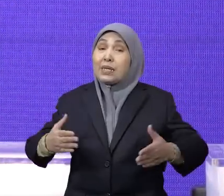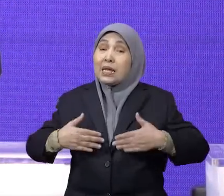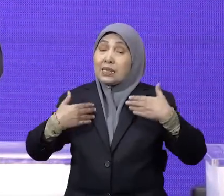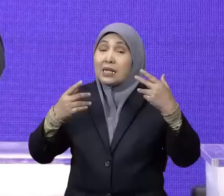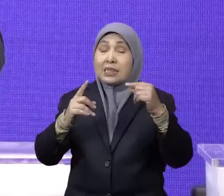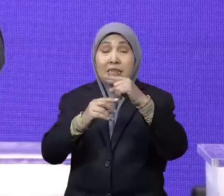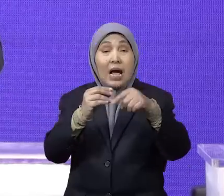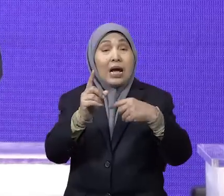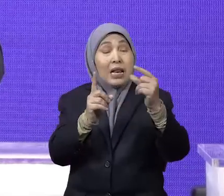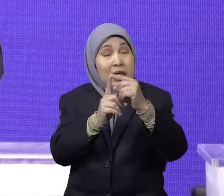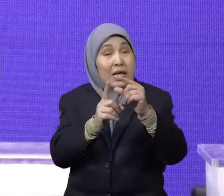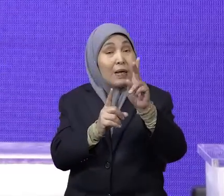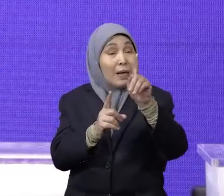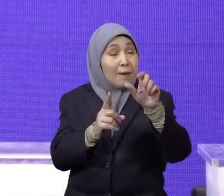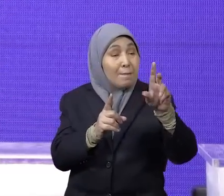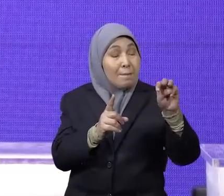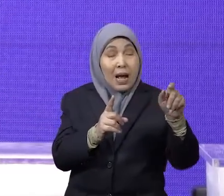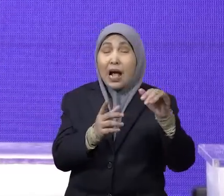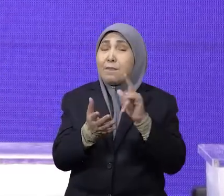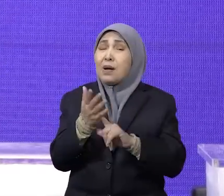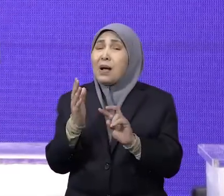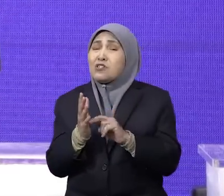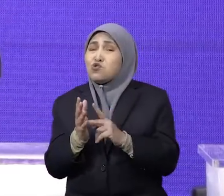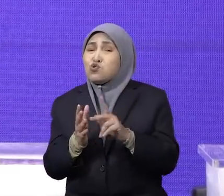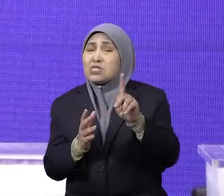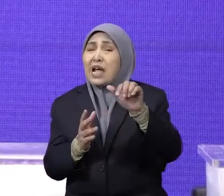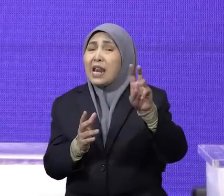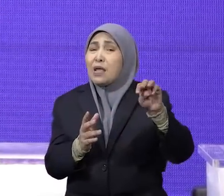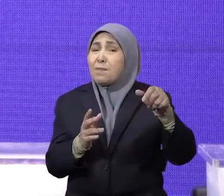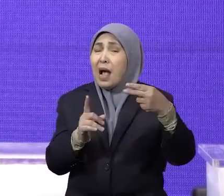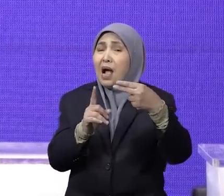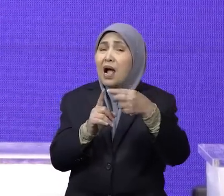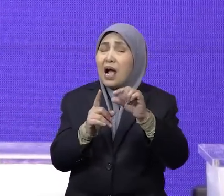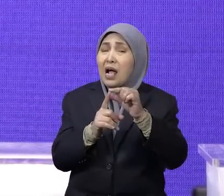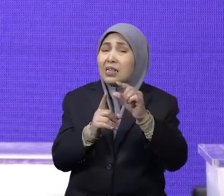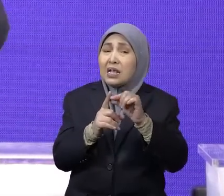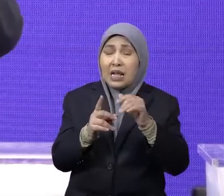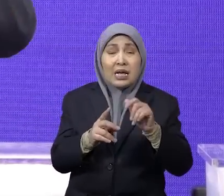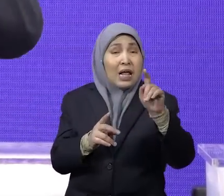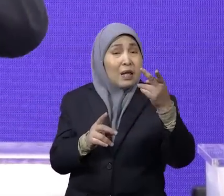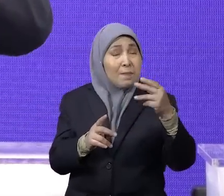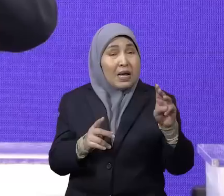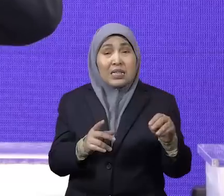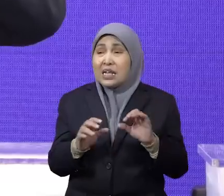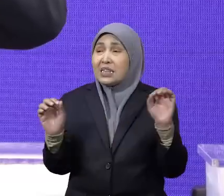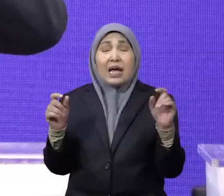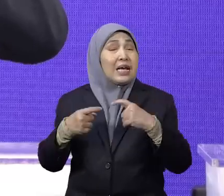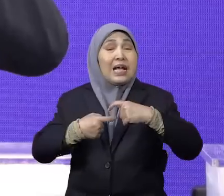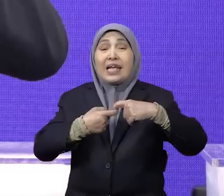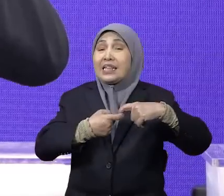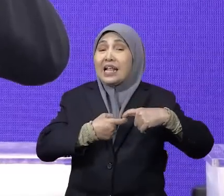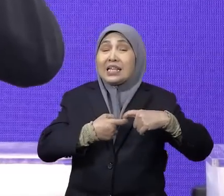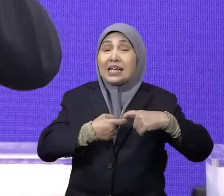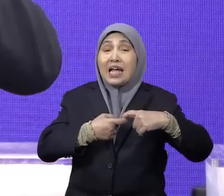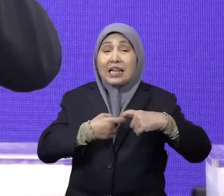engkau berita gembira tentang kalimah, apa yang dimaksudkan dengan kalimah di sini? Kataan yang pertama, sebenarnya kalimah ini tidak berkaitan